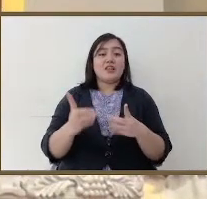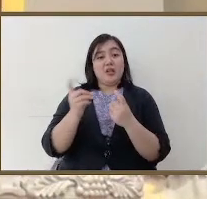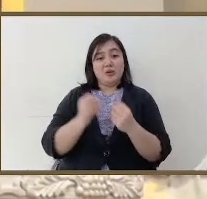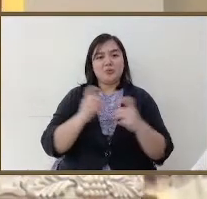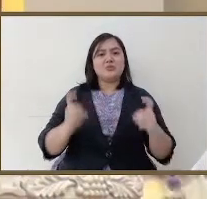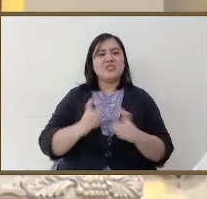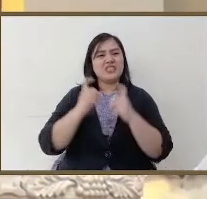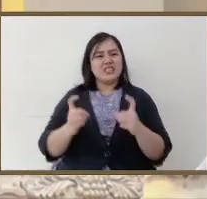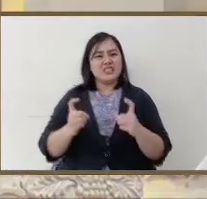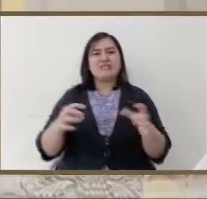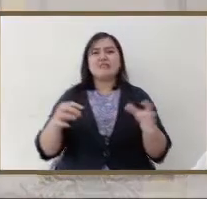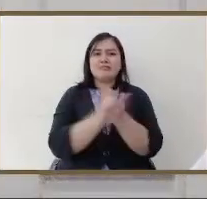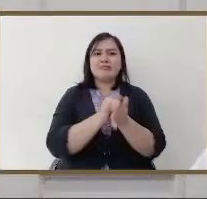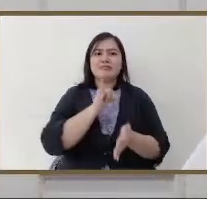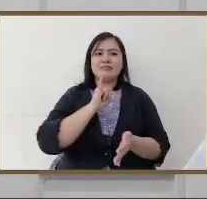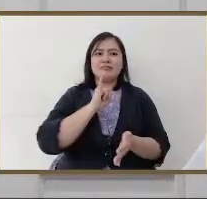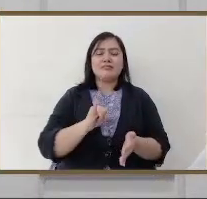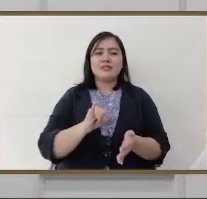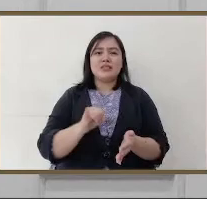Oh,